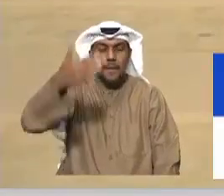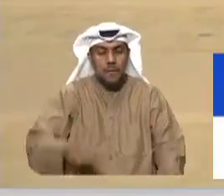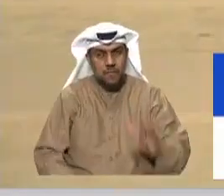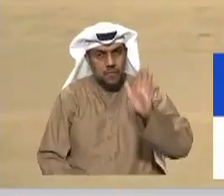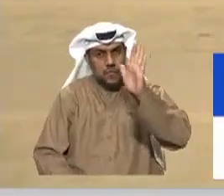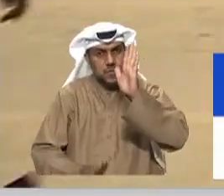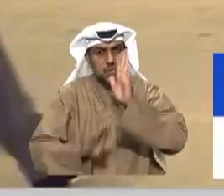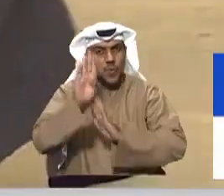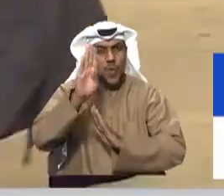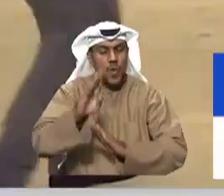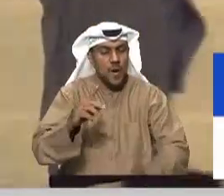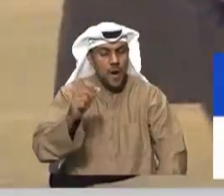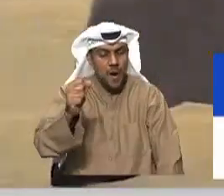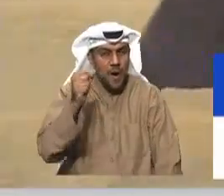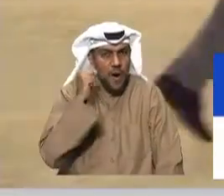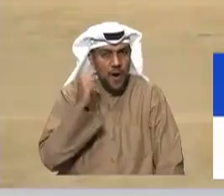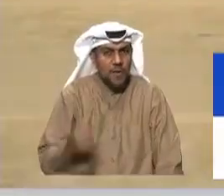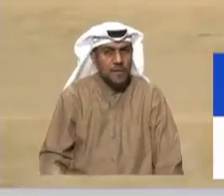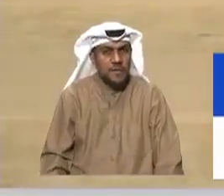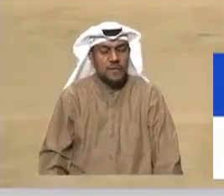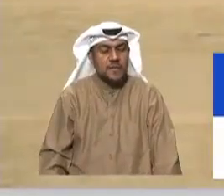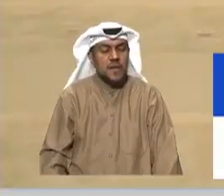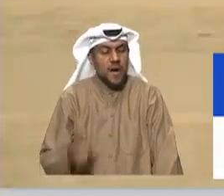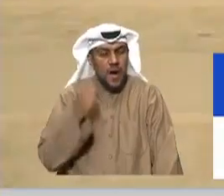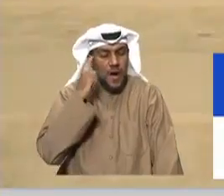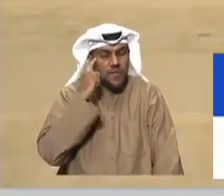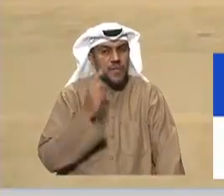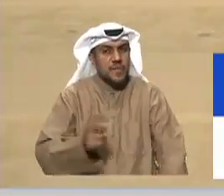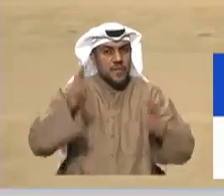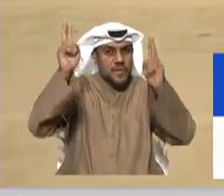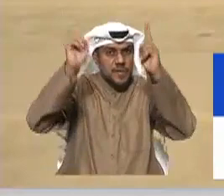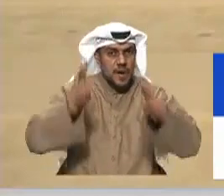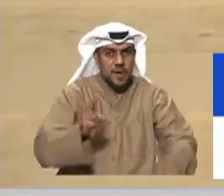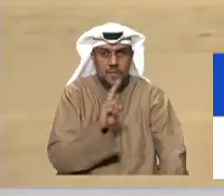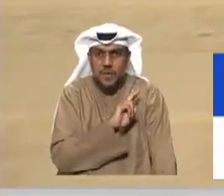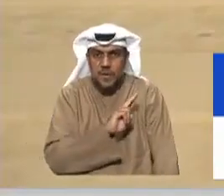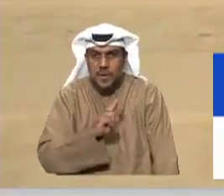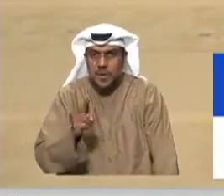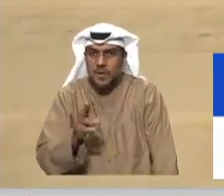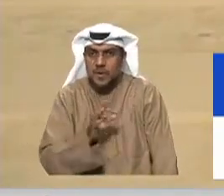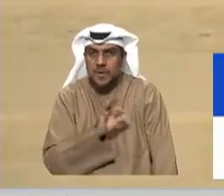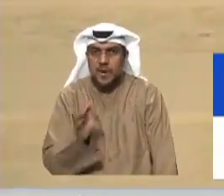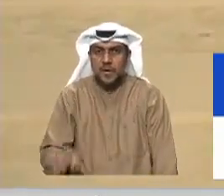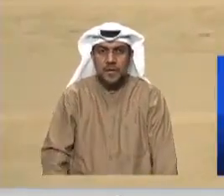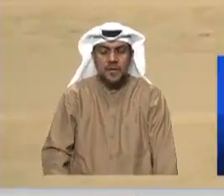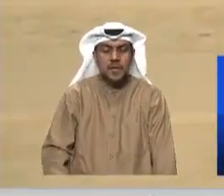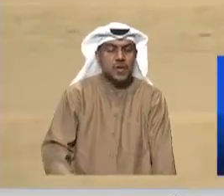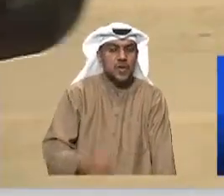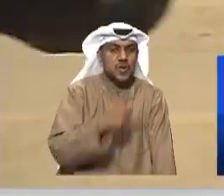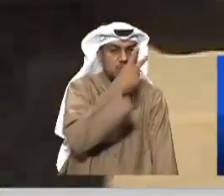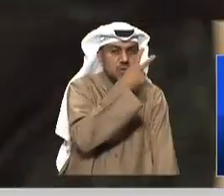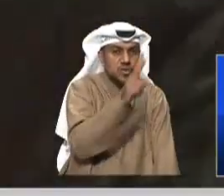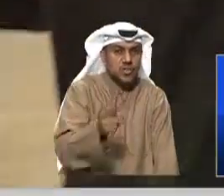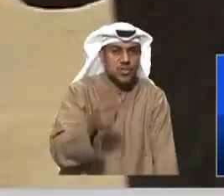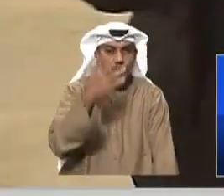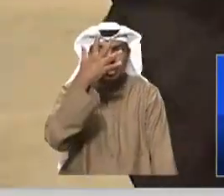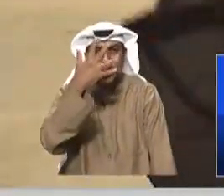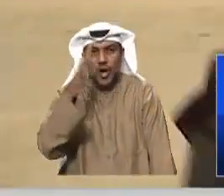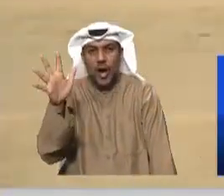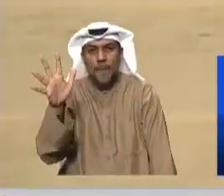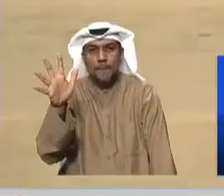لننظر للتحول الطاقة النظيفة في للدول العالم في 2050 اللي هو الحياد